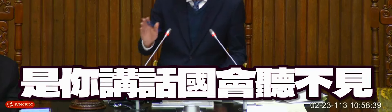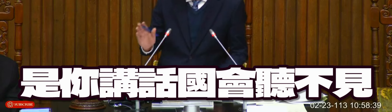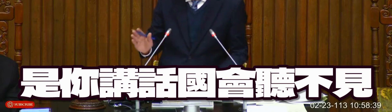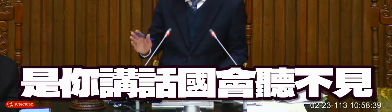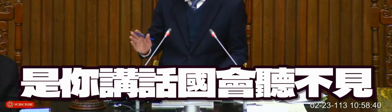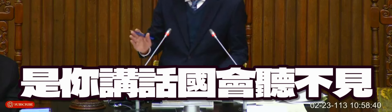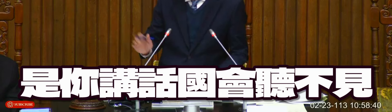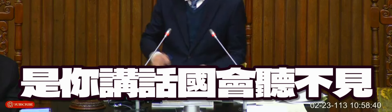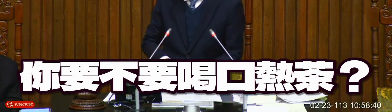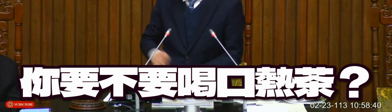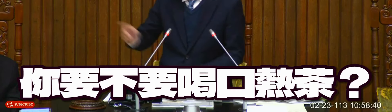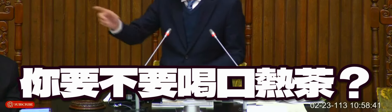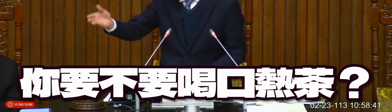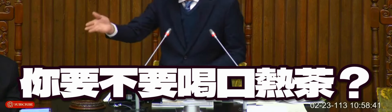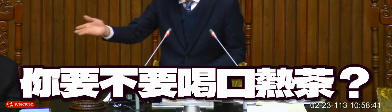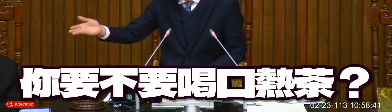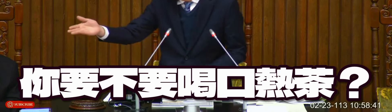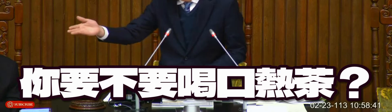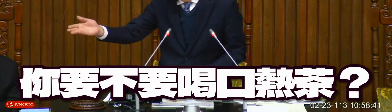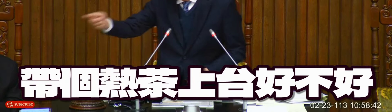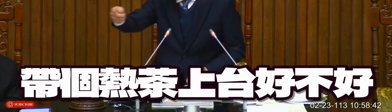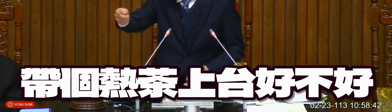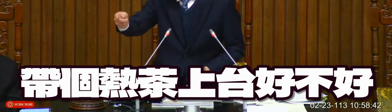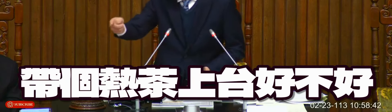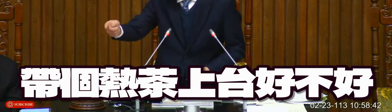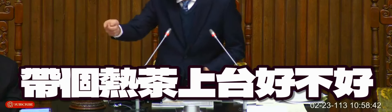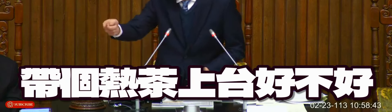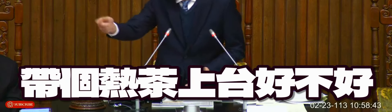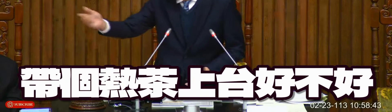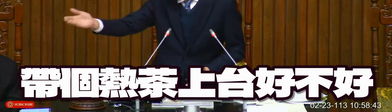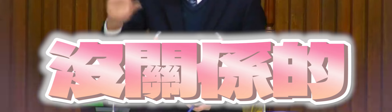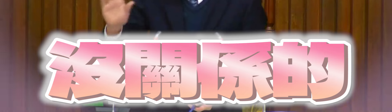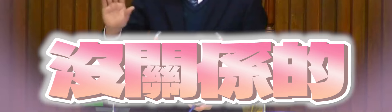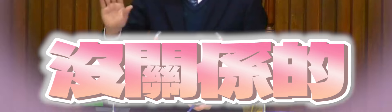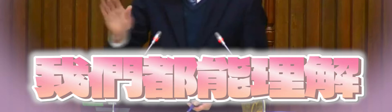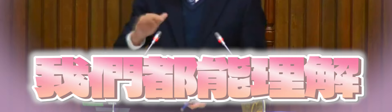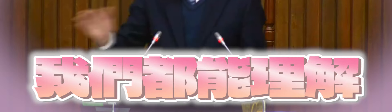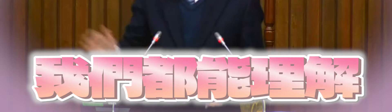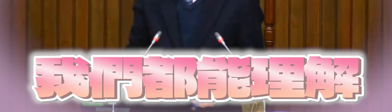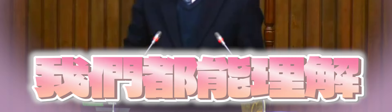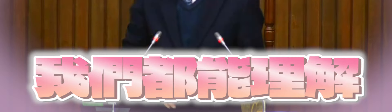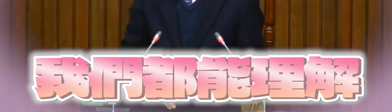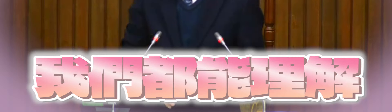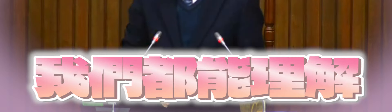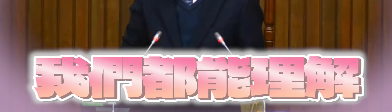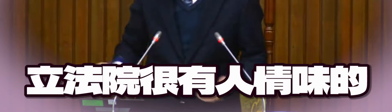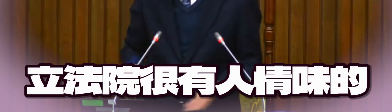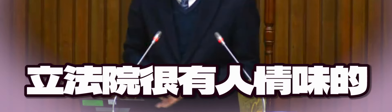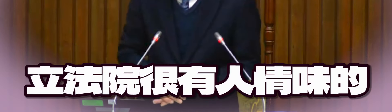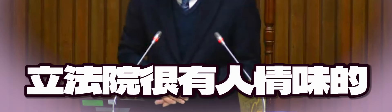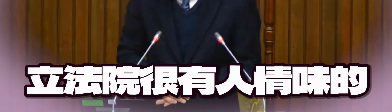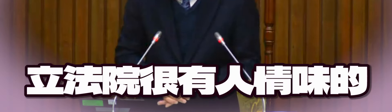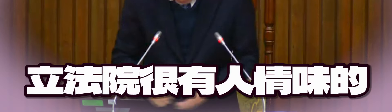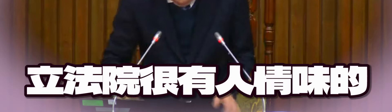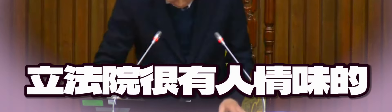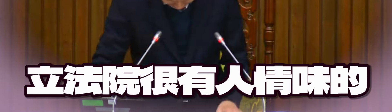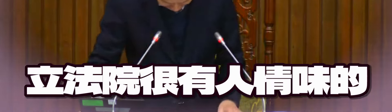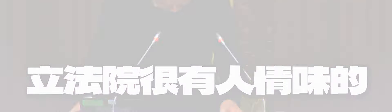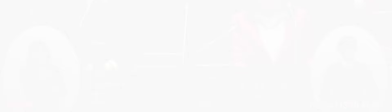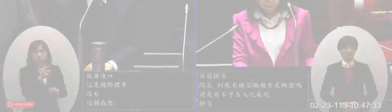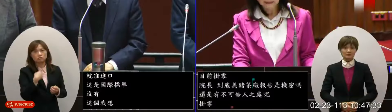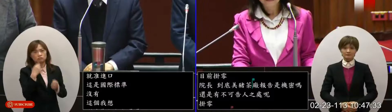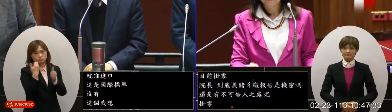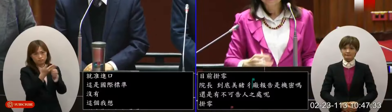你讲话国会听不见了、啊。你要不要喝一口热茶，带个热茶上台，好不好？没关系的，我们都能理解，好不好？立法院很有人情味的。